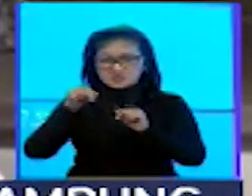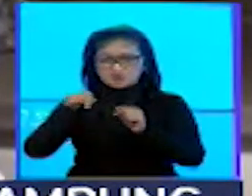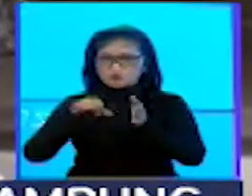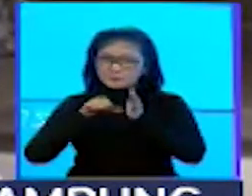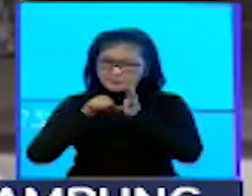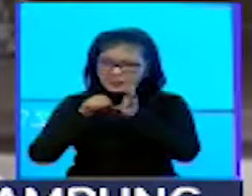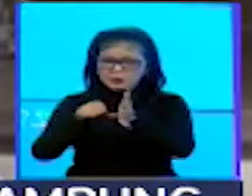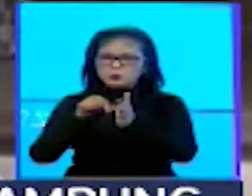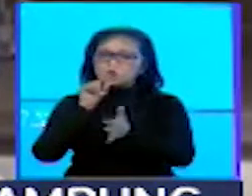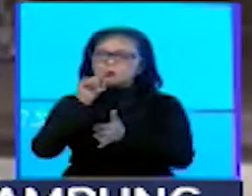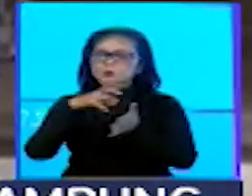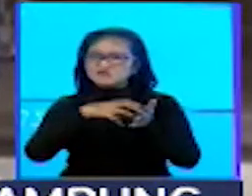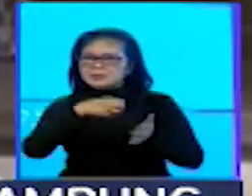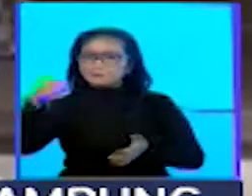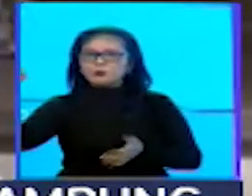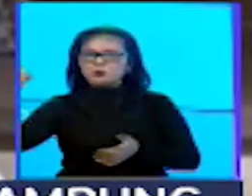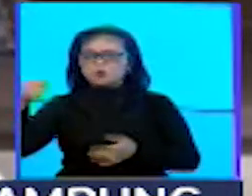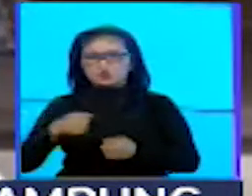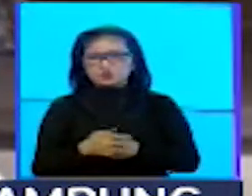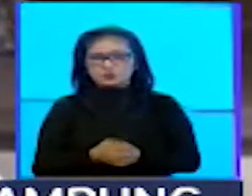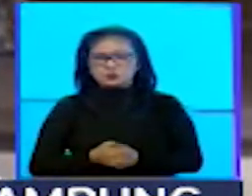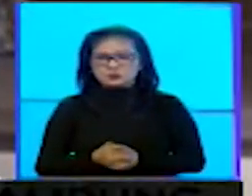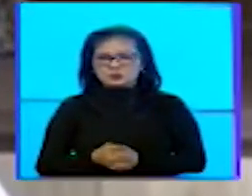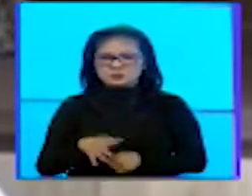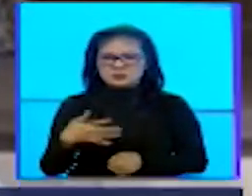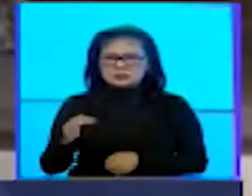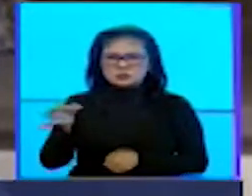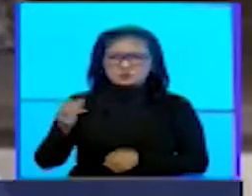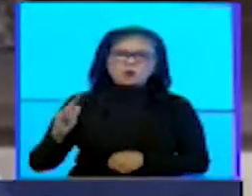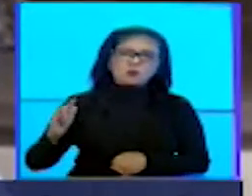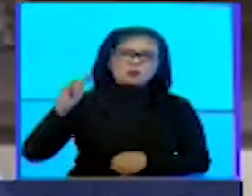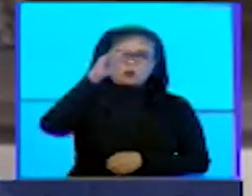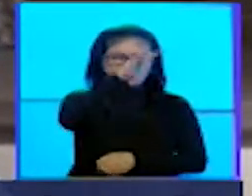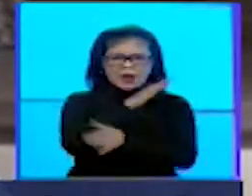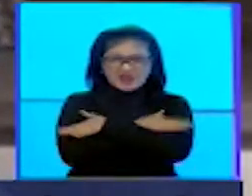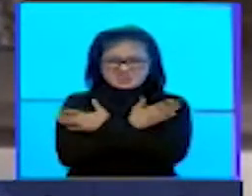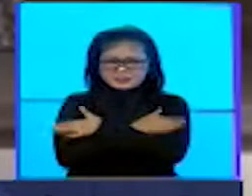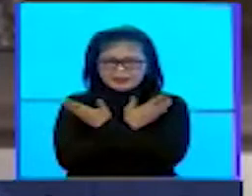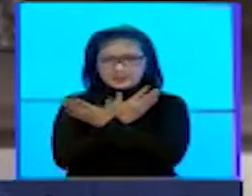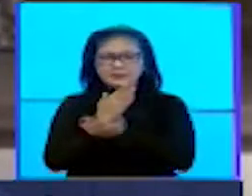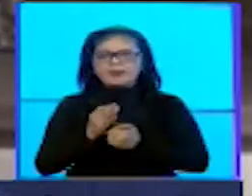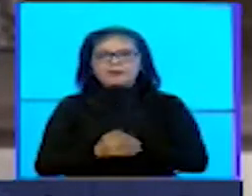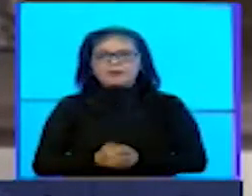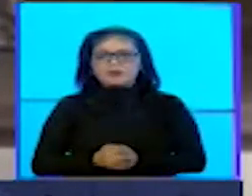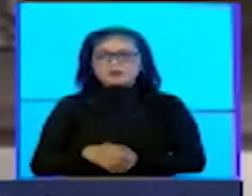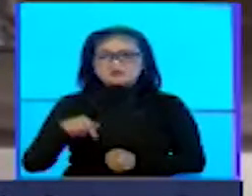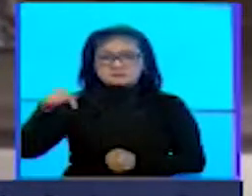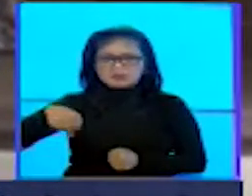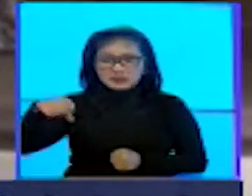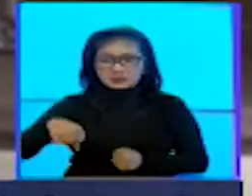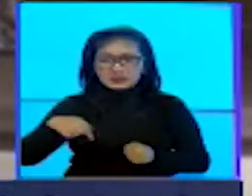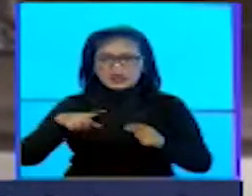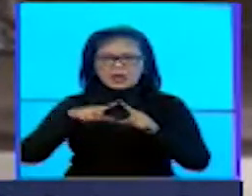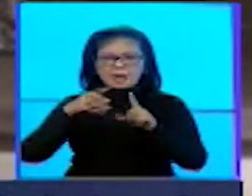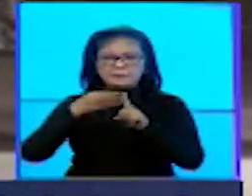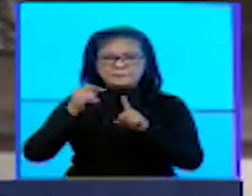melakukan penjemputan ke Kota Banda Aceh, di mana saat ini Abrib Asep ini sedang dirawat